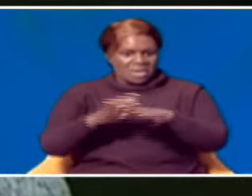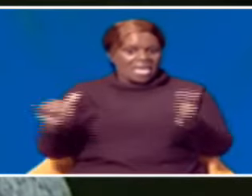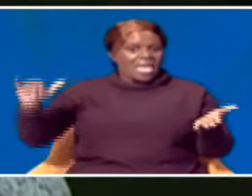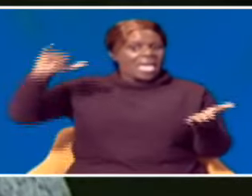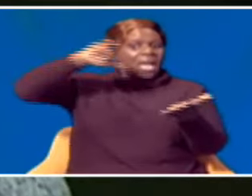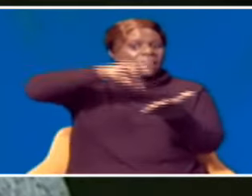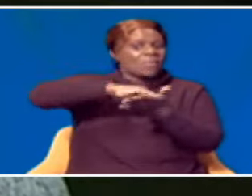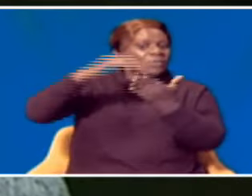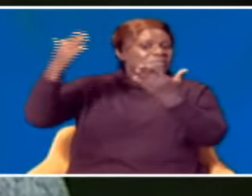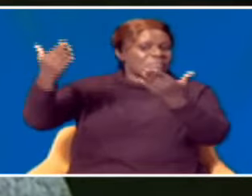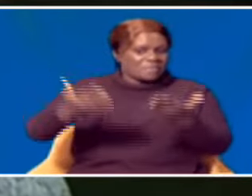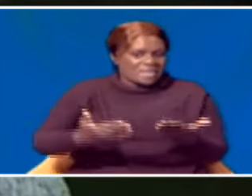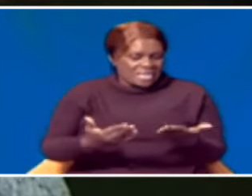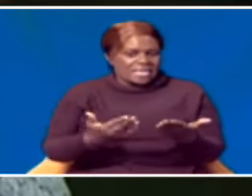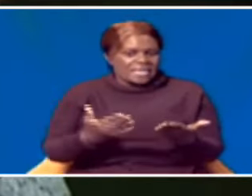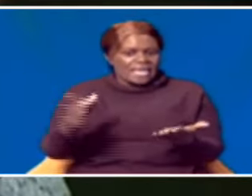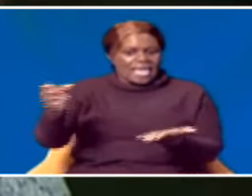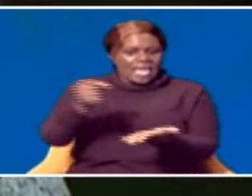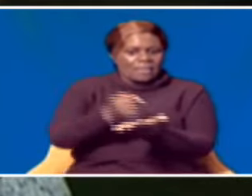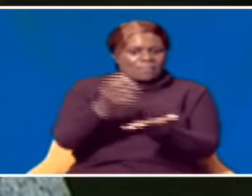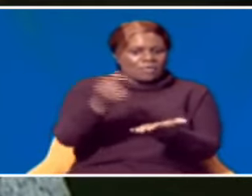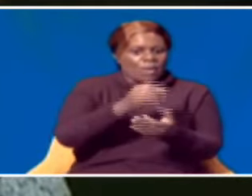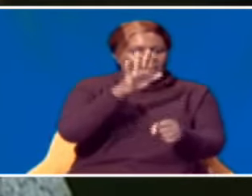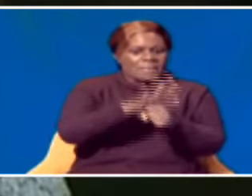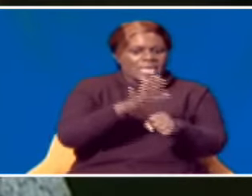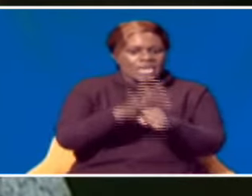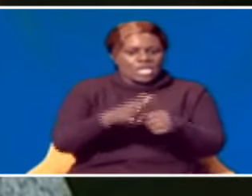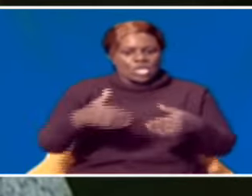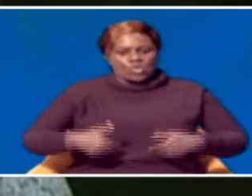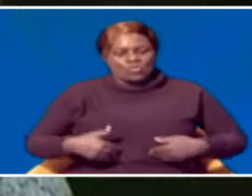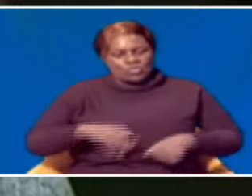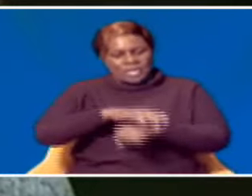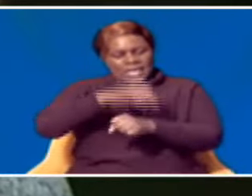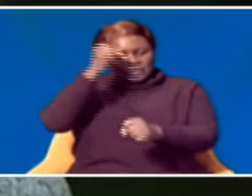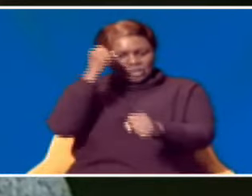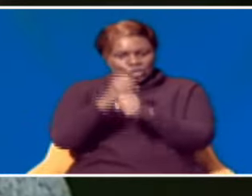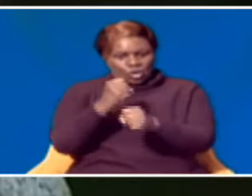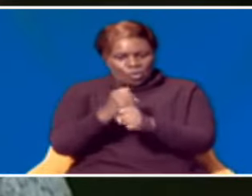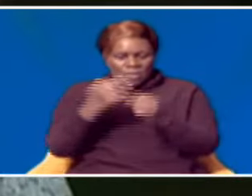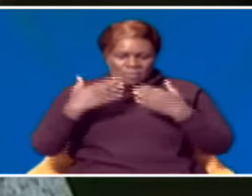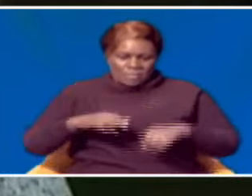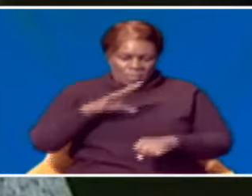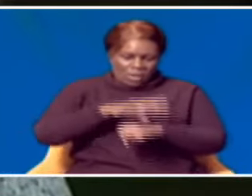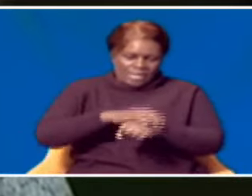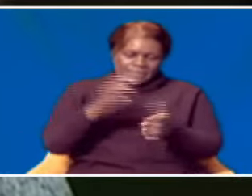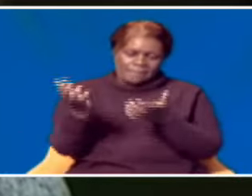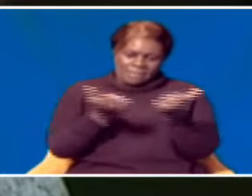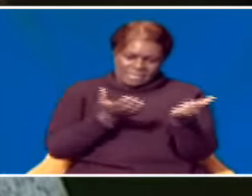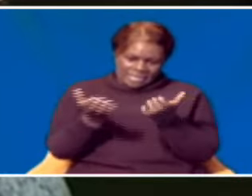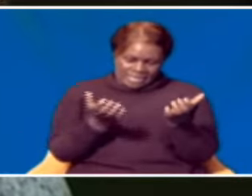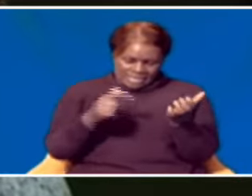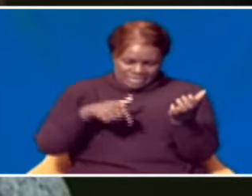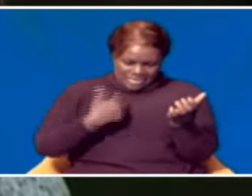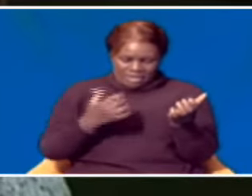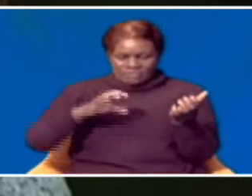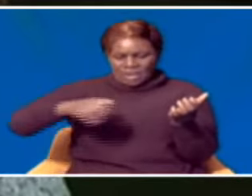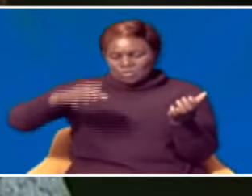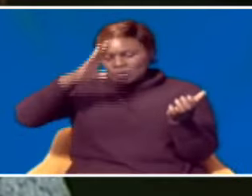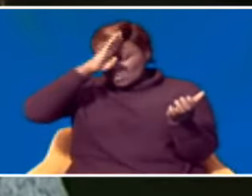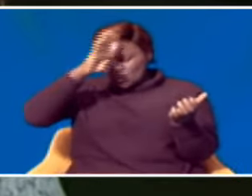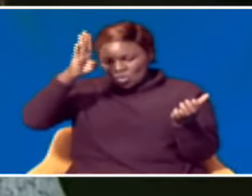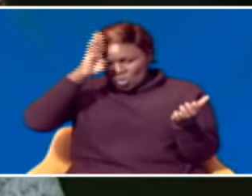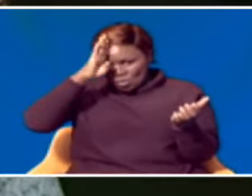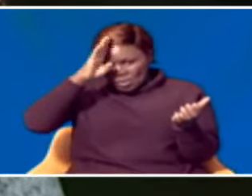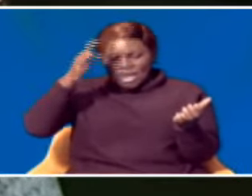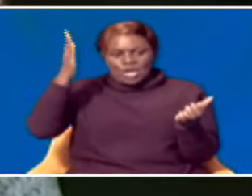ikiletwa mahali pale itaandika vijana wetu wengi, watapata kazi, watu watapata biashara. Sisi kama kaunti ya Bungoma,